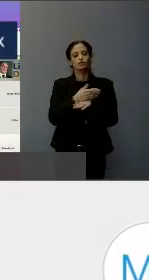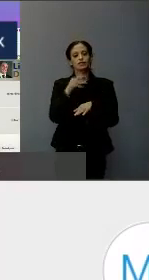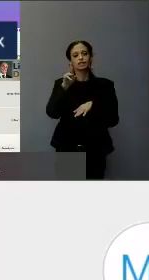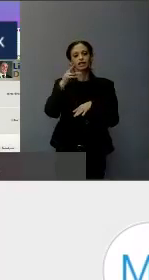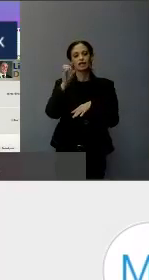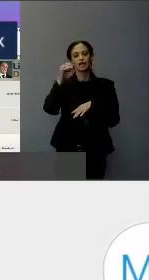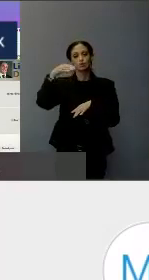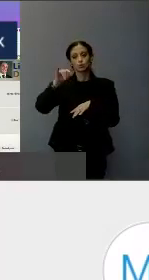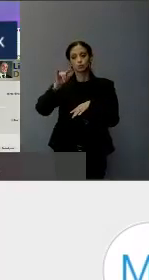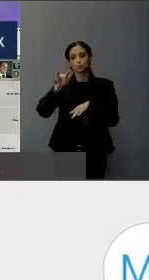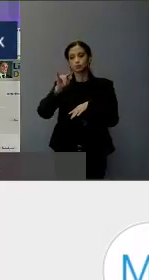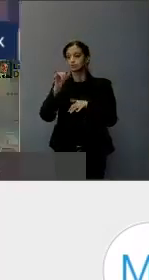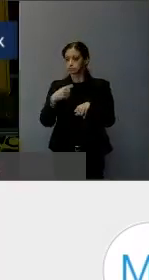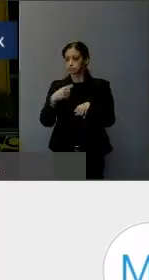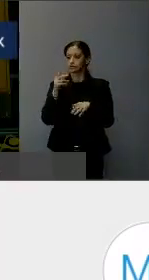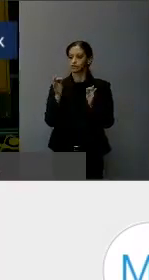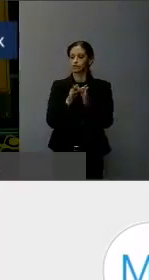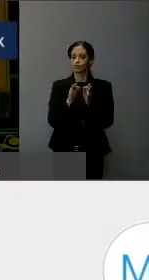favorevole